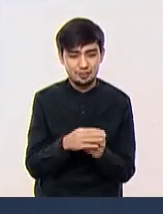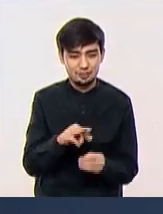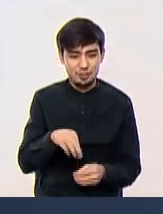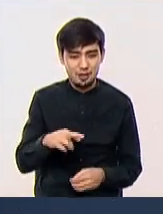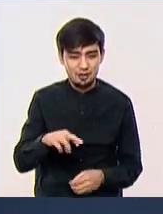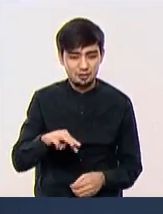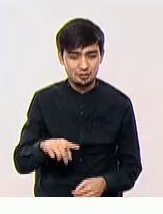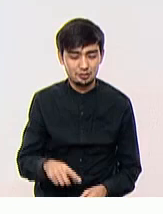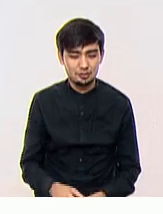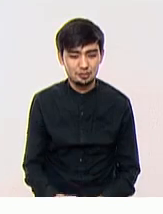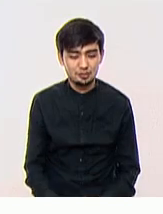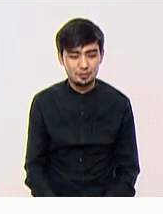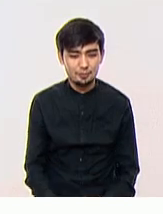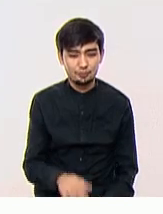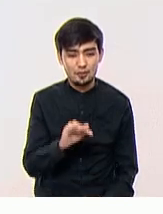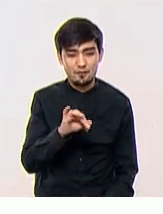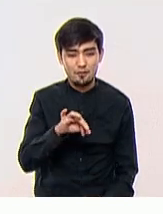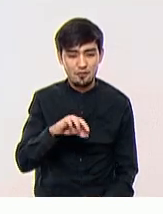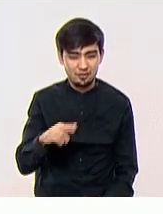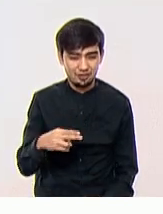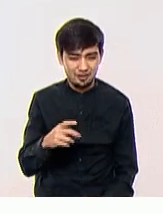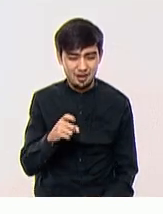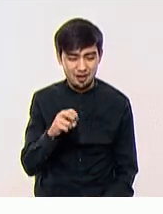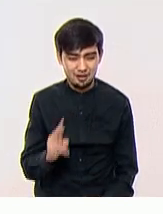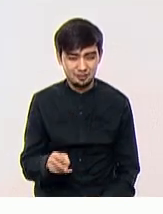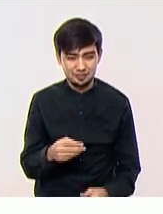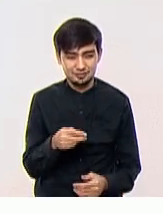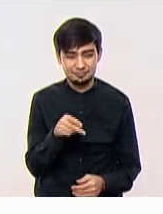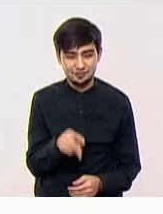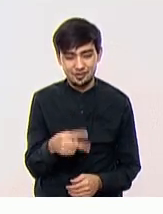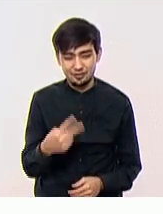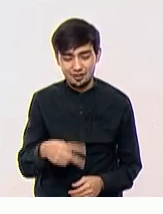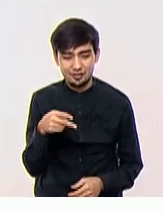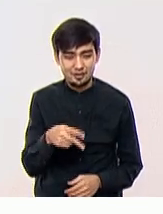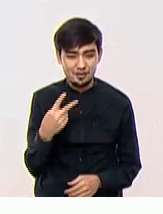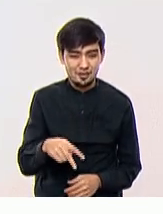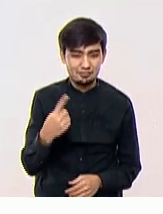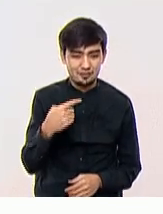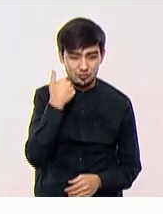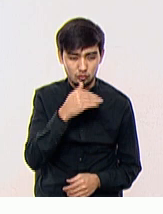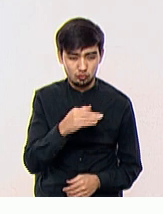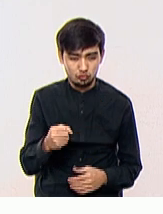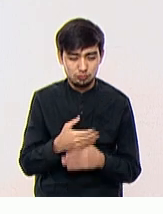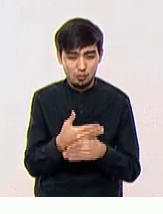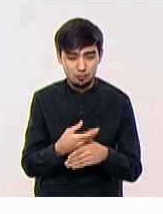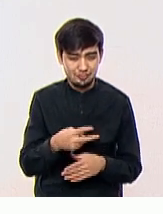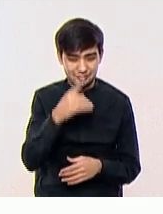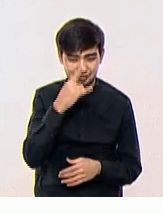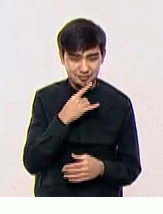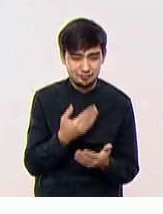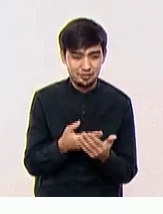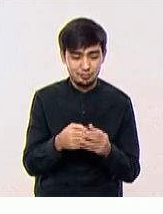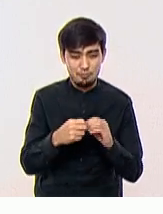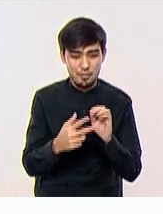тенге. Фонд «Халык» только в период с 2020 по 2021 год уже оказал помощь казахстанцам на сумму